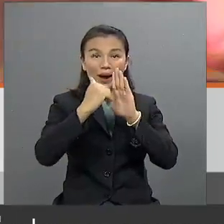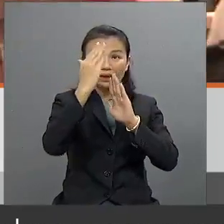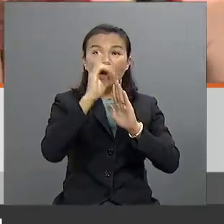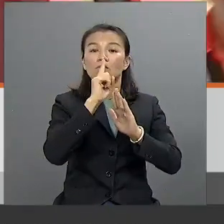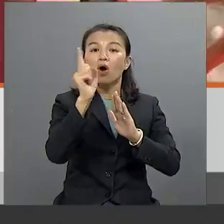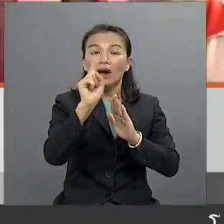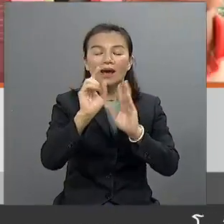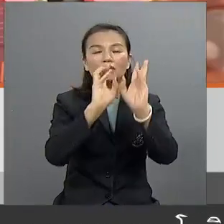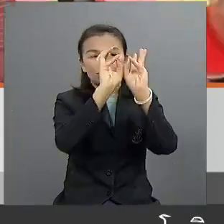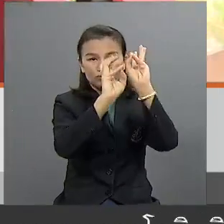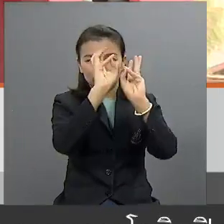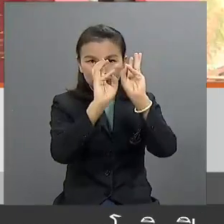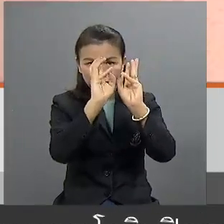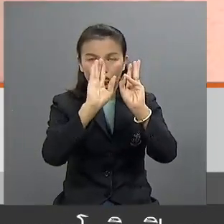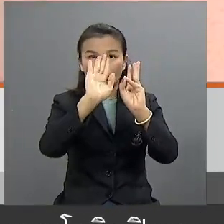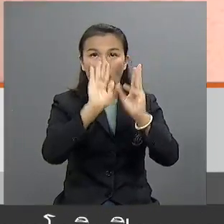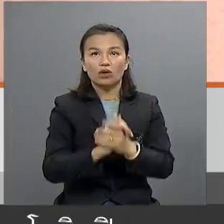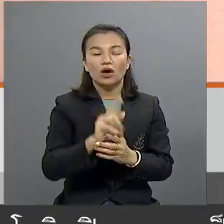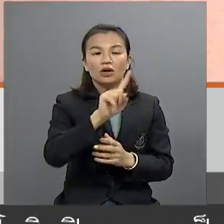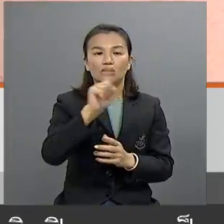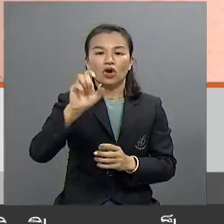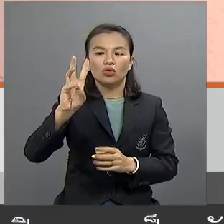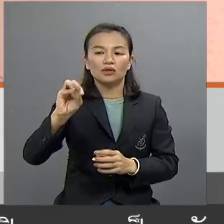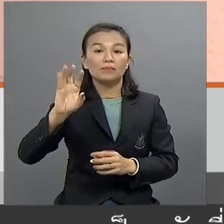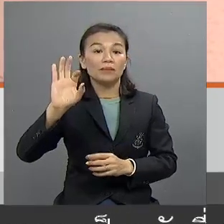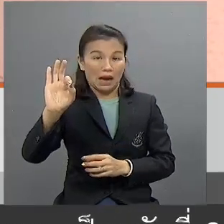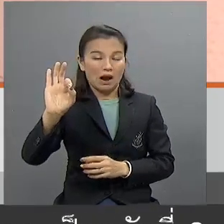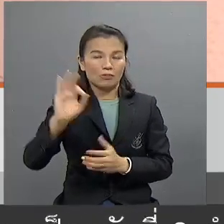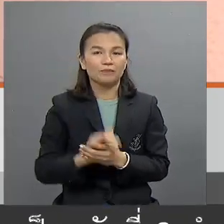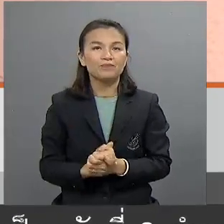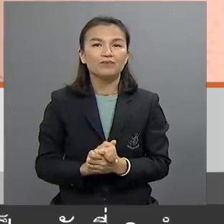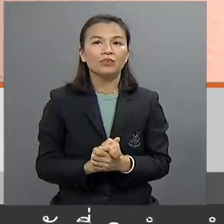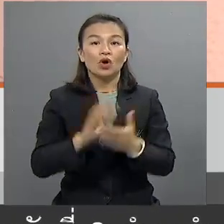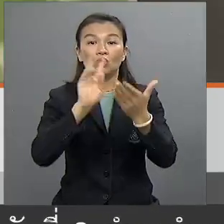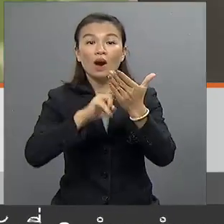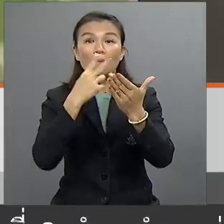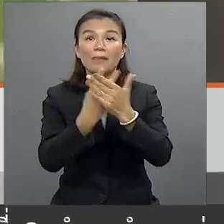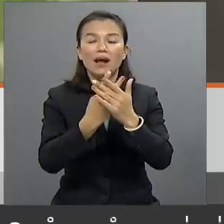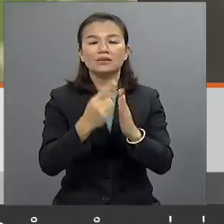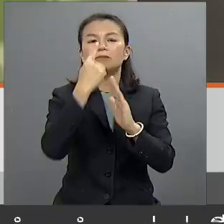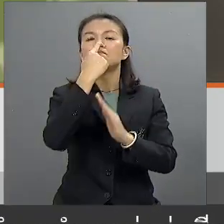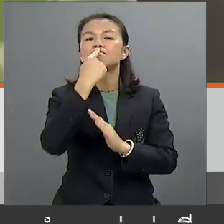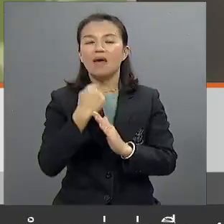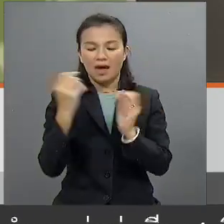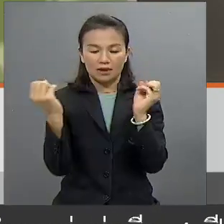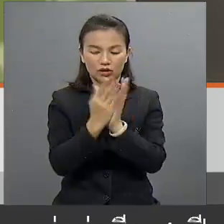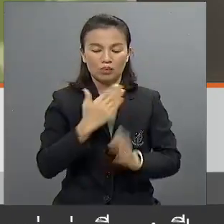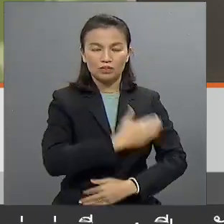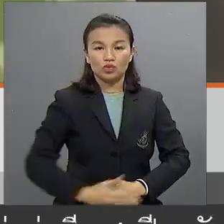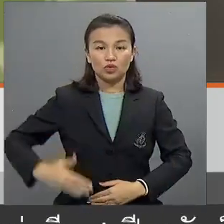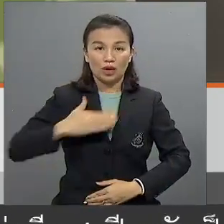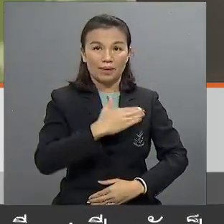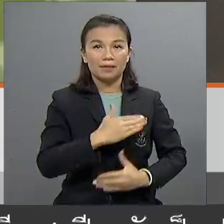บลเมืองนะอยู่ที่169ไมโครกรัมต่อลูกบาศก์เมตรซึ่งก็อยู่ในเกณฑ์สีแดงนะคะส่งผลกระทบต่อสุขภาพประชาช